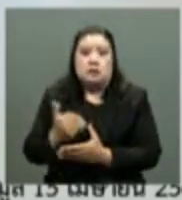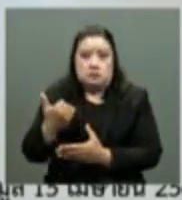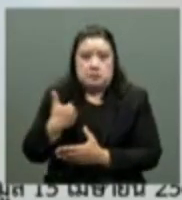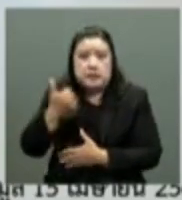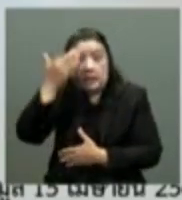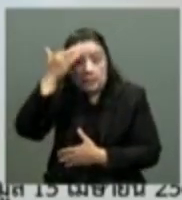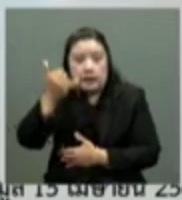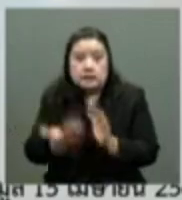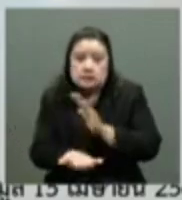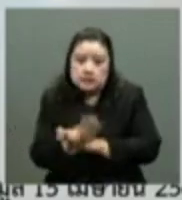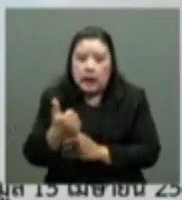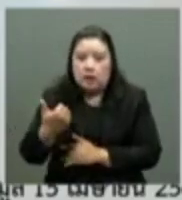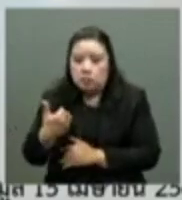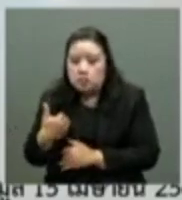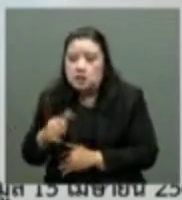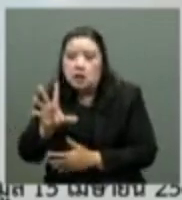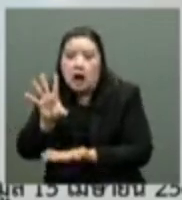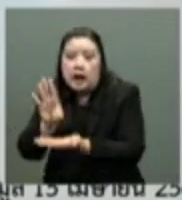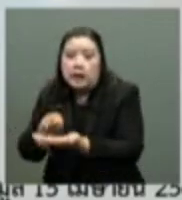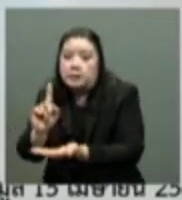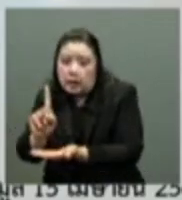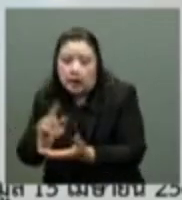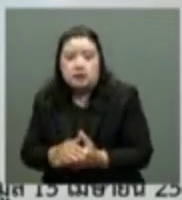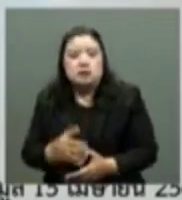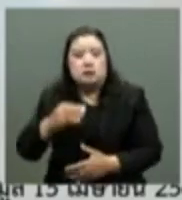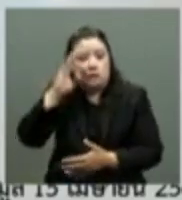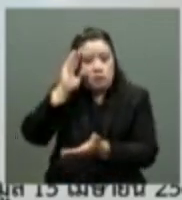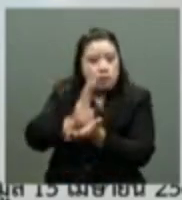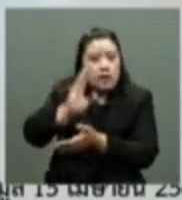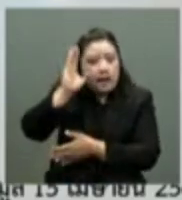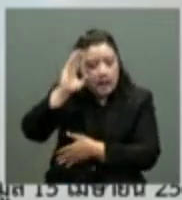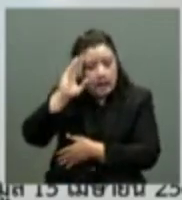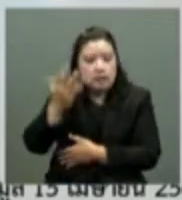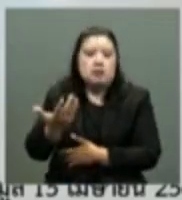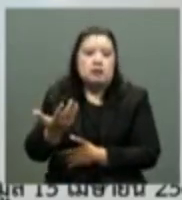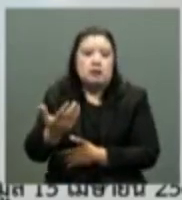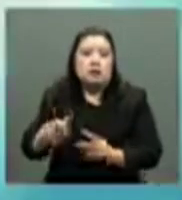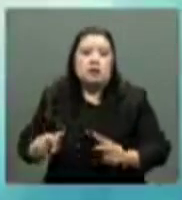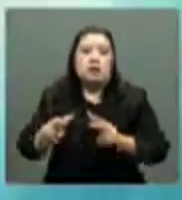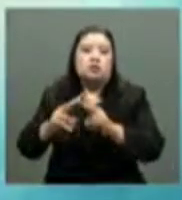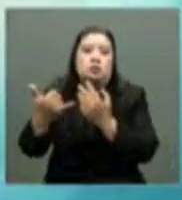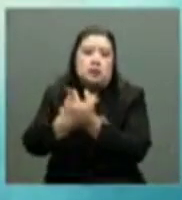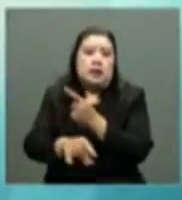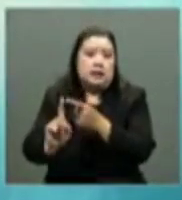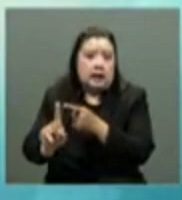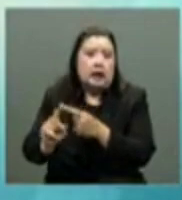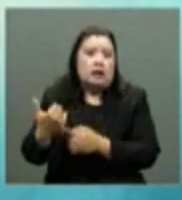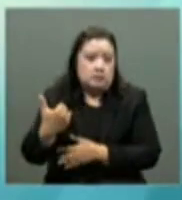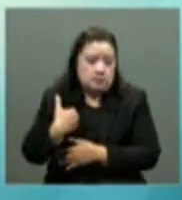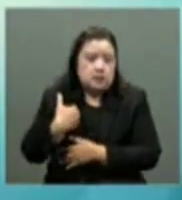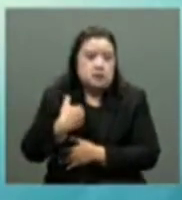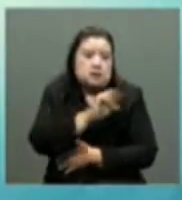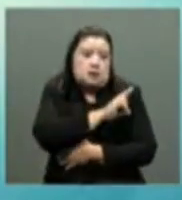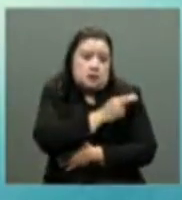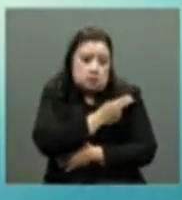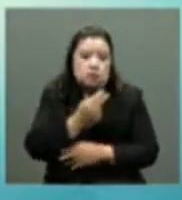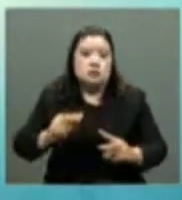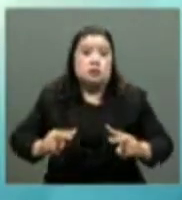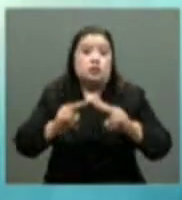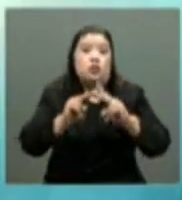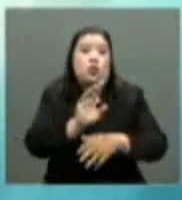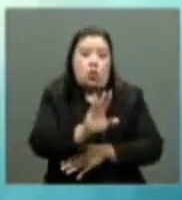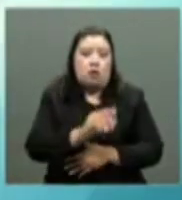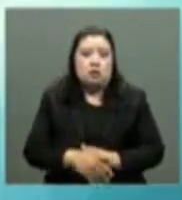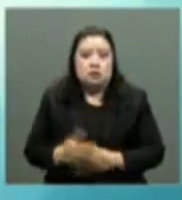มกันฮะแลกเปลี่ยนชุดข้อมูลกันฝ่ายมั่นคงฝ่ายกระทรวงการต่างประเทศและสาธารณสุขจะต้องรับรู้ชุด